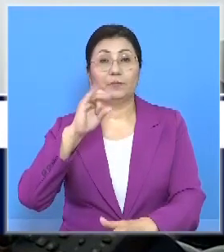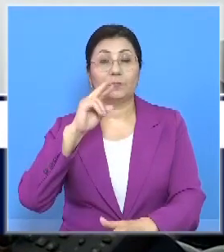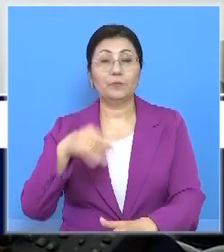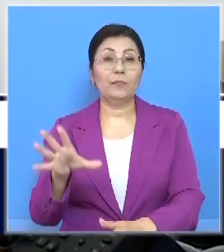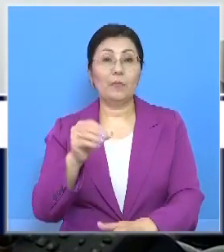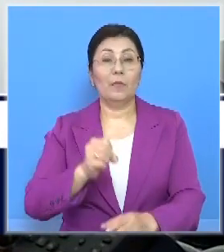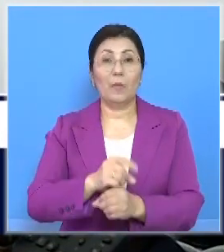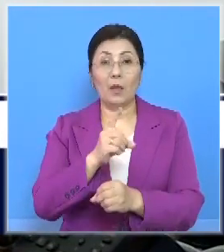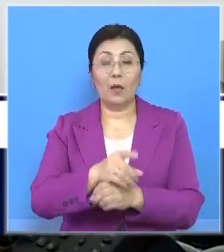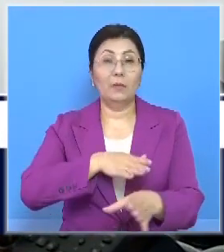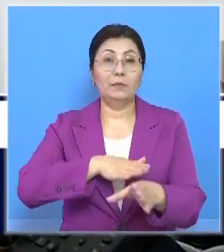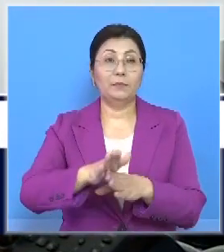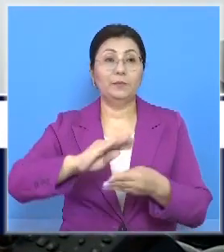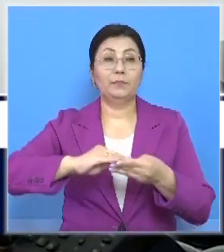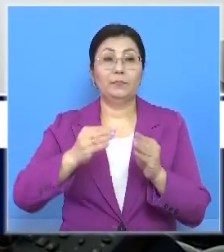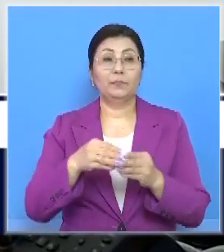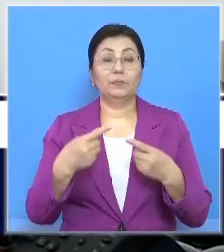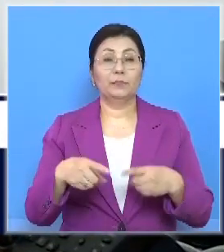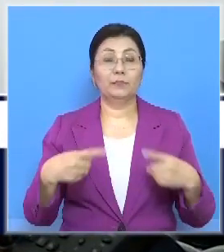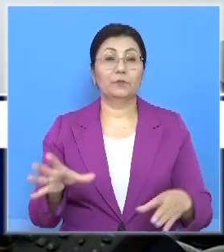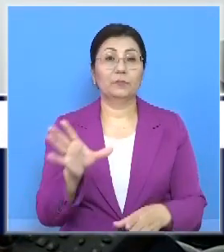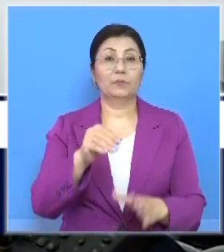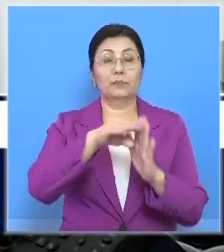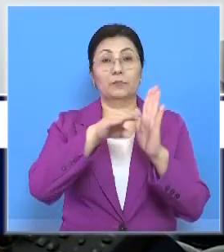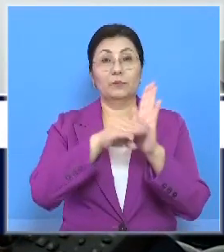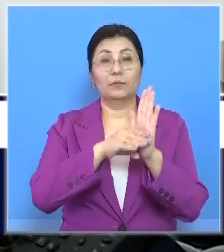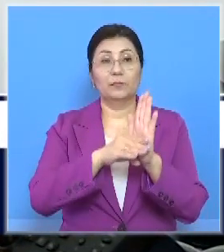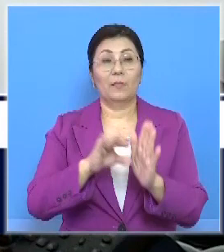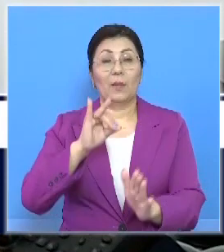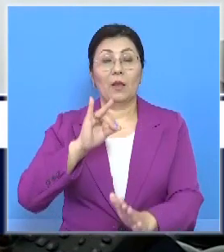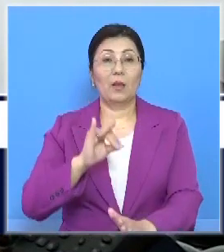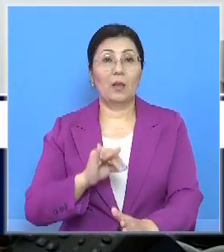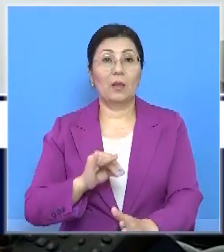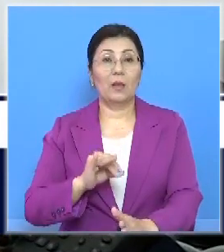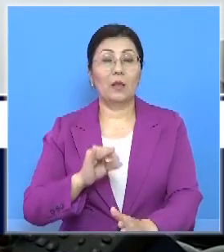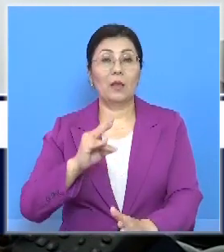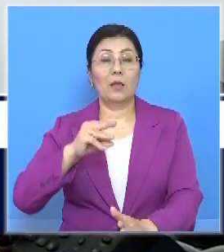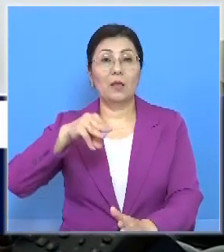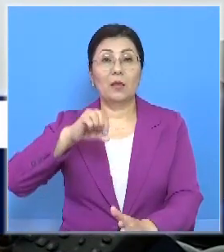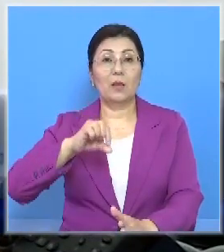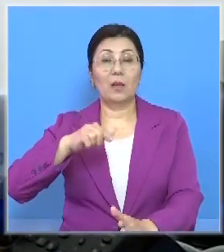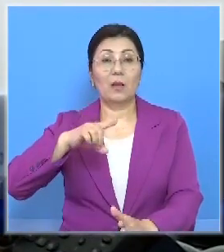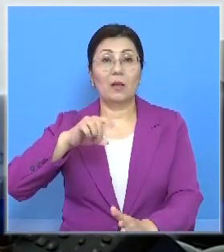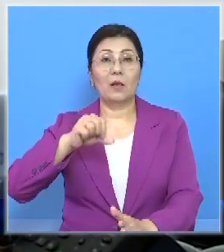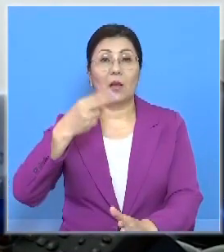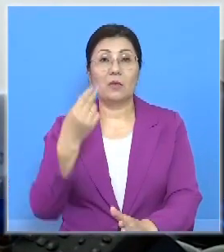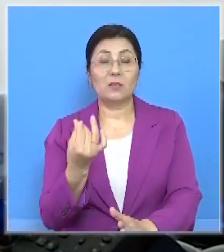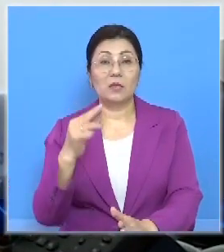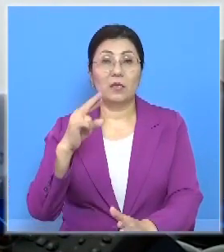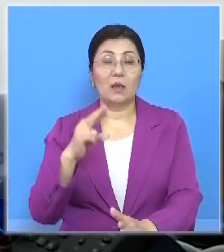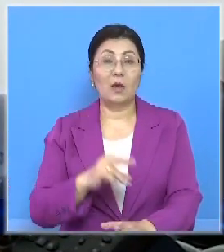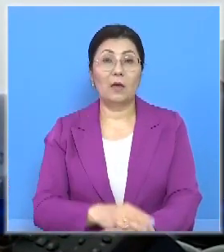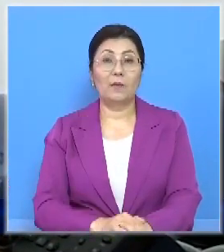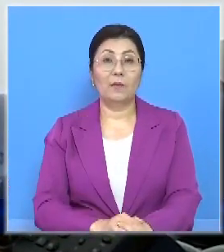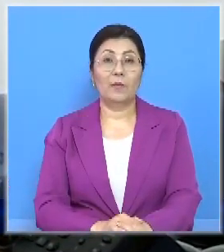сұраныстарды қамтамасыз ету мәселесі. Одан бөлек барлық бағдарламалар интеграцияланған. Яғни қандай да бір